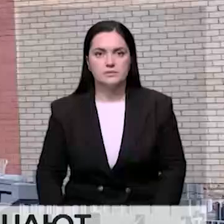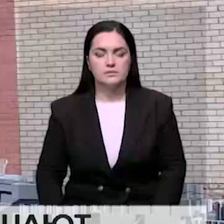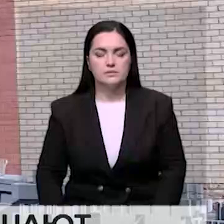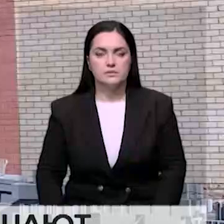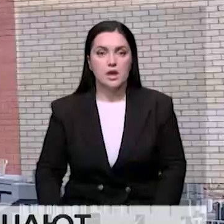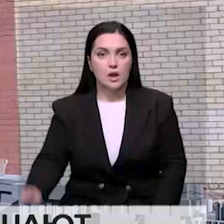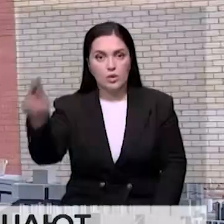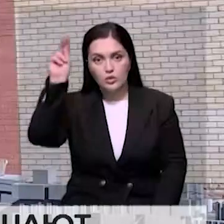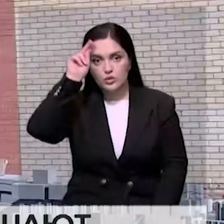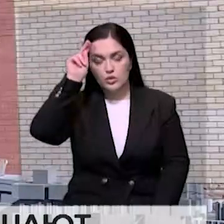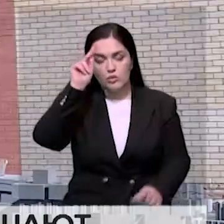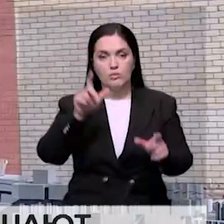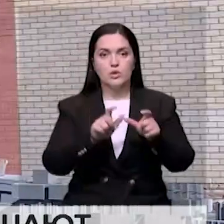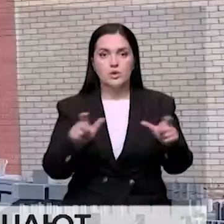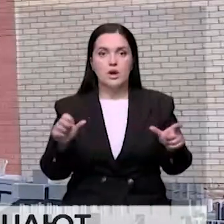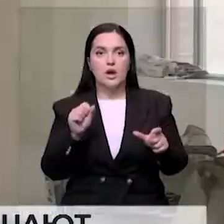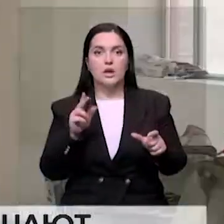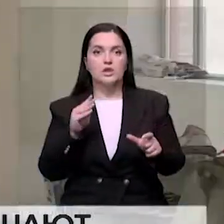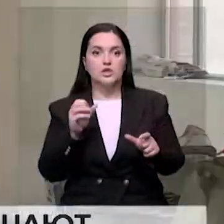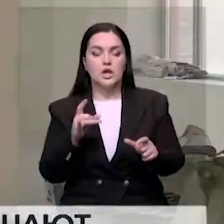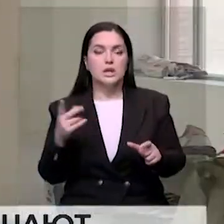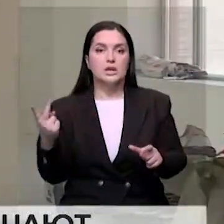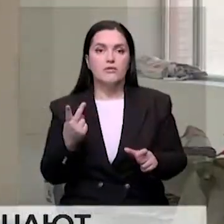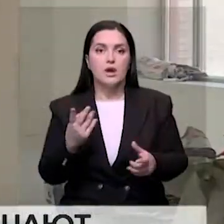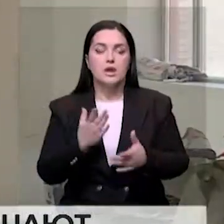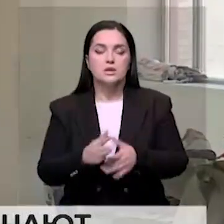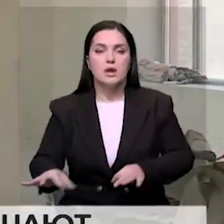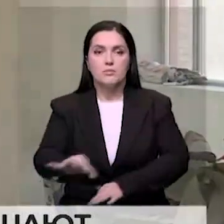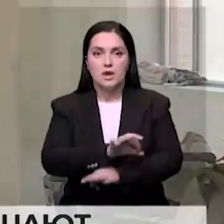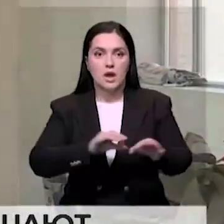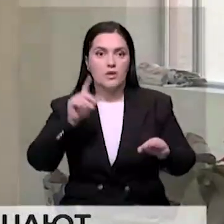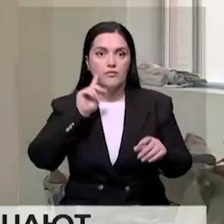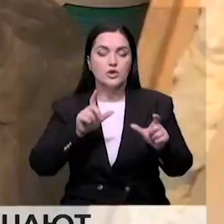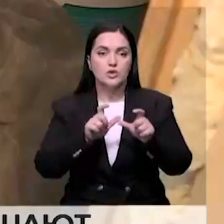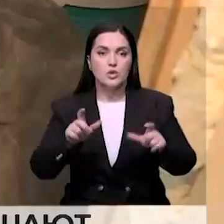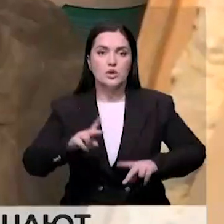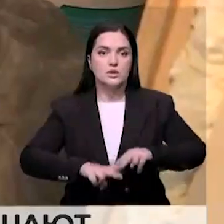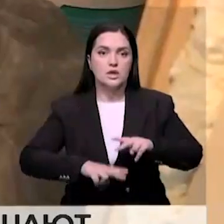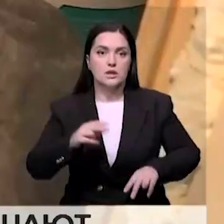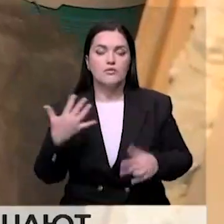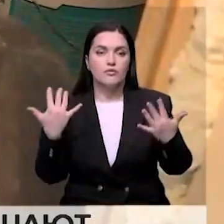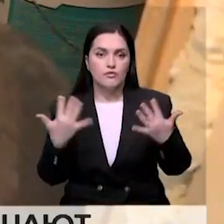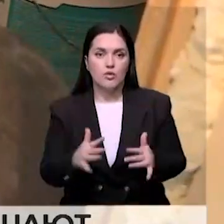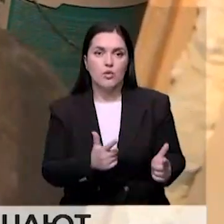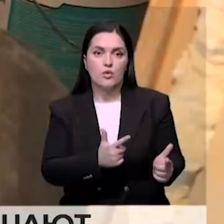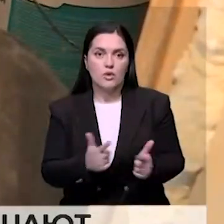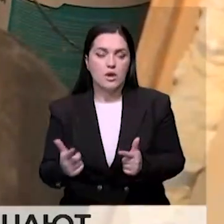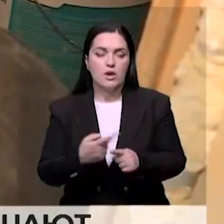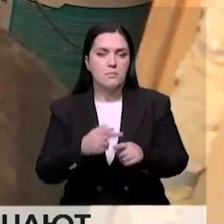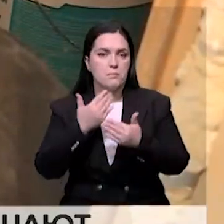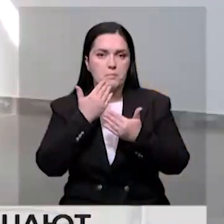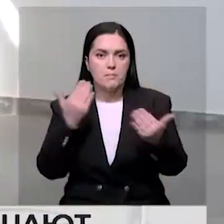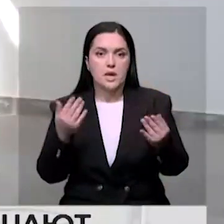Это учебное заведение в жилом массиве Акжар-2 возвели в рамках проекта «Комфортная школа». Строительство практически завершено, остались последние